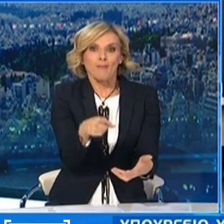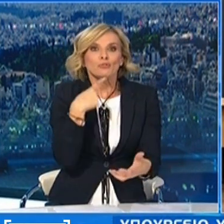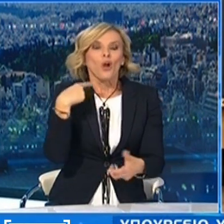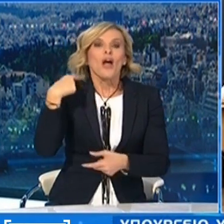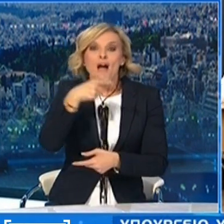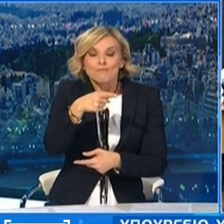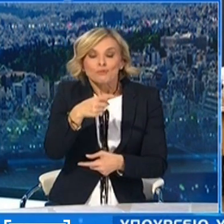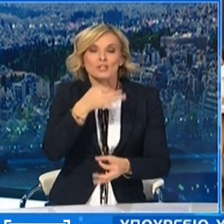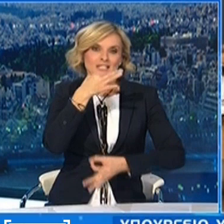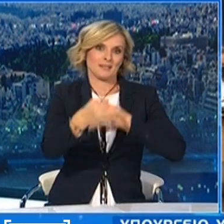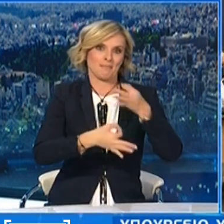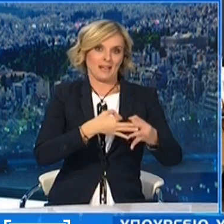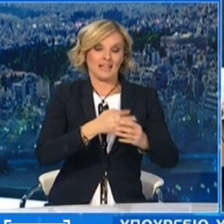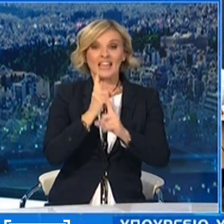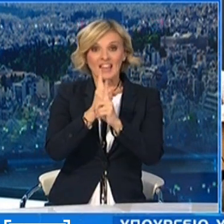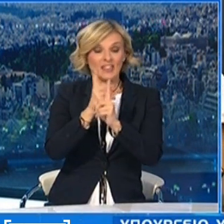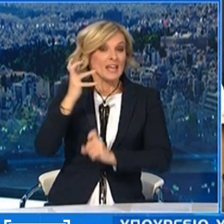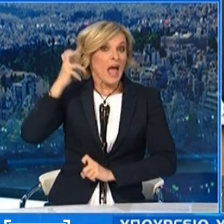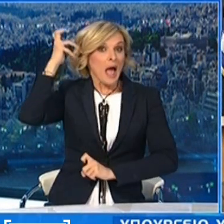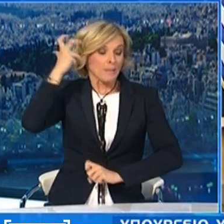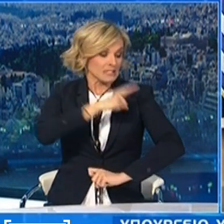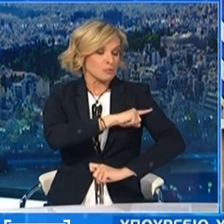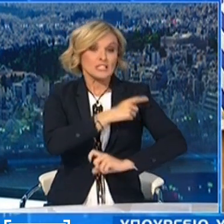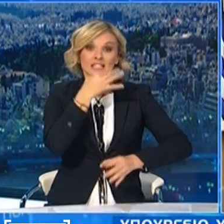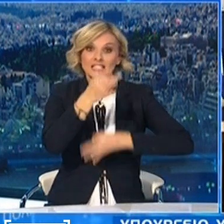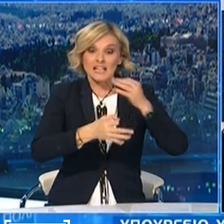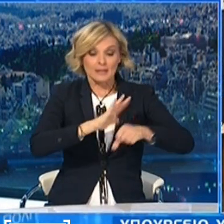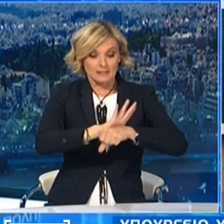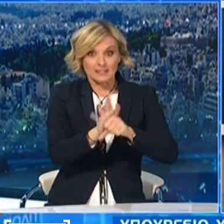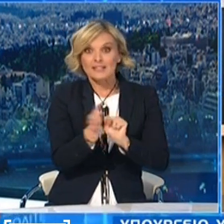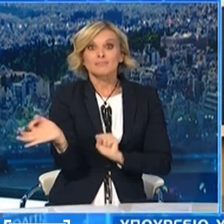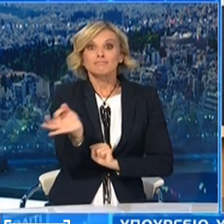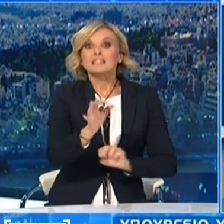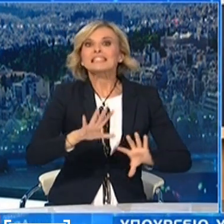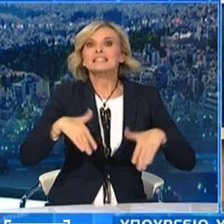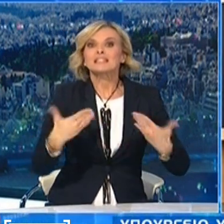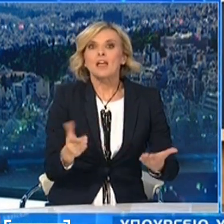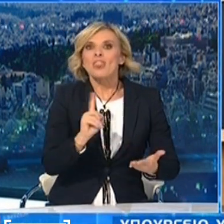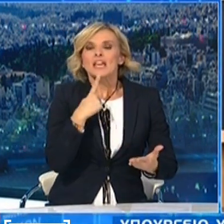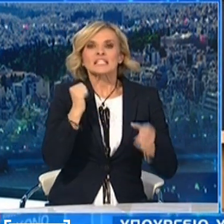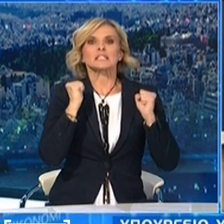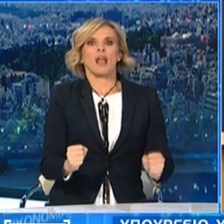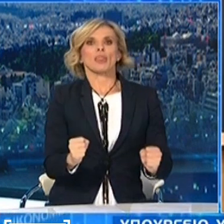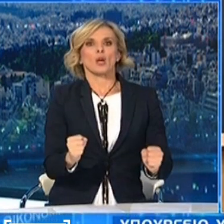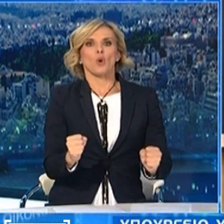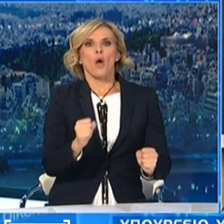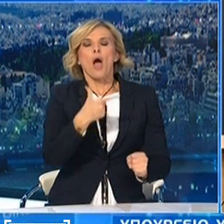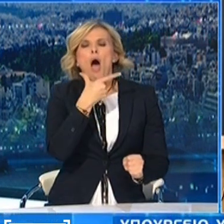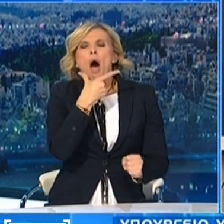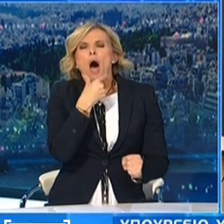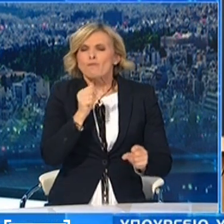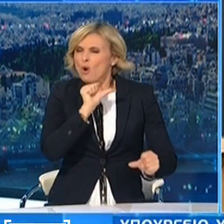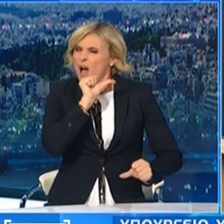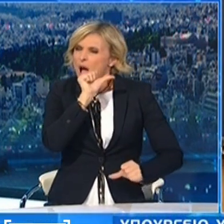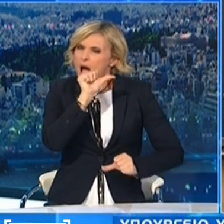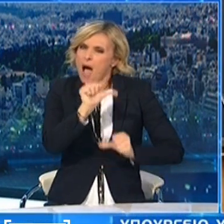έμπειροι επιδημιολόγοι μας έχουν επισημάνει. Ότι αυτός ο ιός είναι κάτι το οποίο δεν έχει σταθερές. Μπορεί πολύ εύκολα από